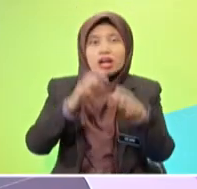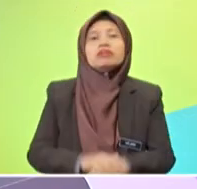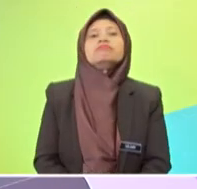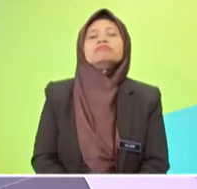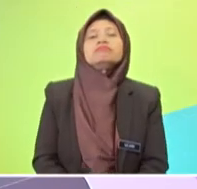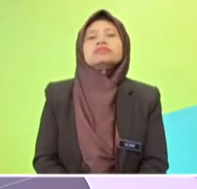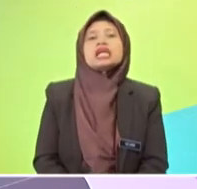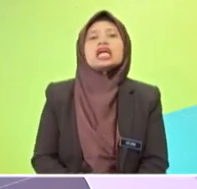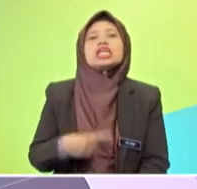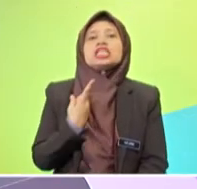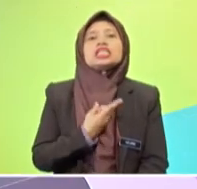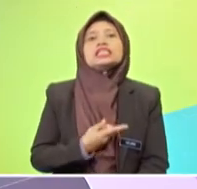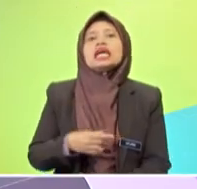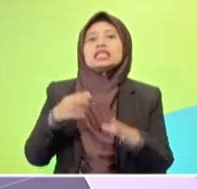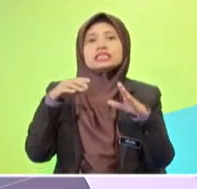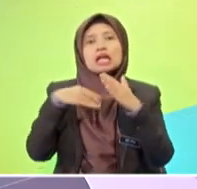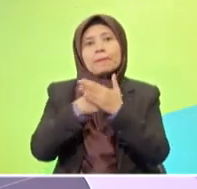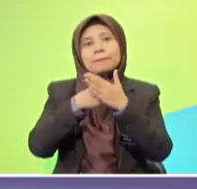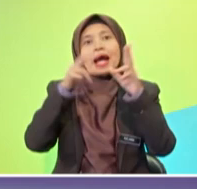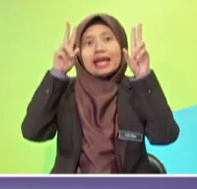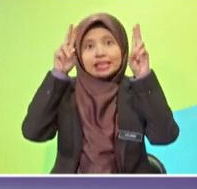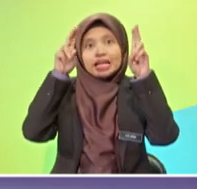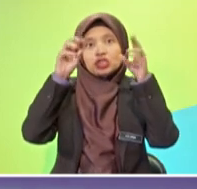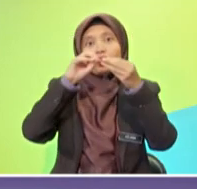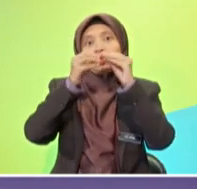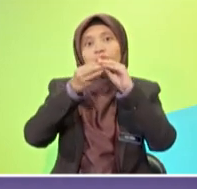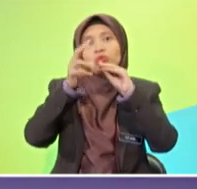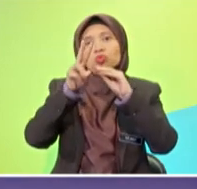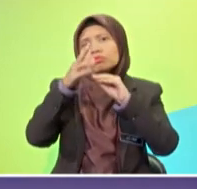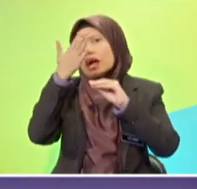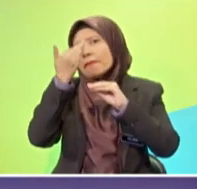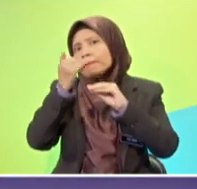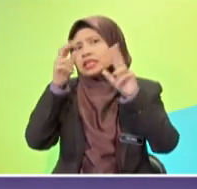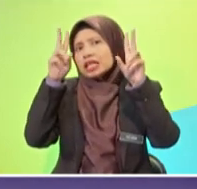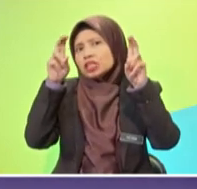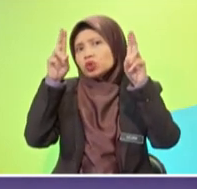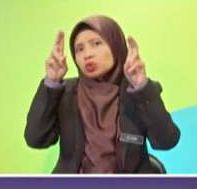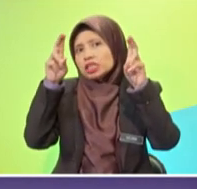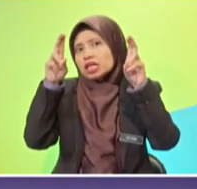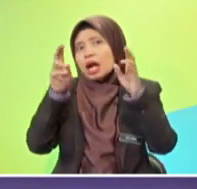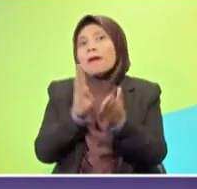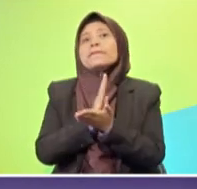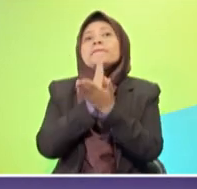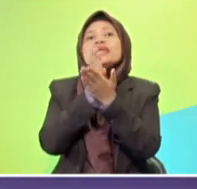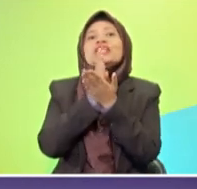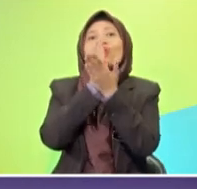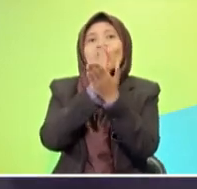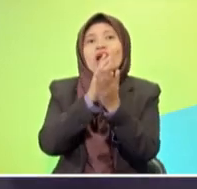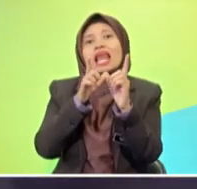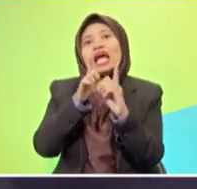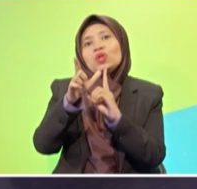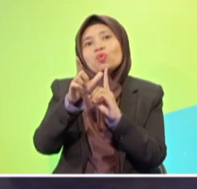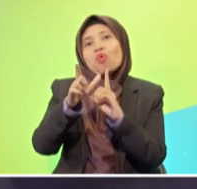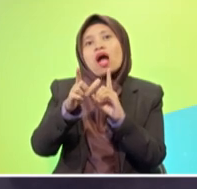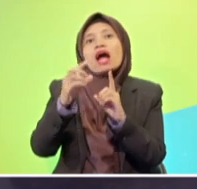yang kedua Jadi kenapa temanya Biduk lalu kiambang bertaut apa pula kaitan dengan arenami